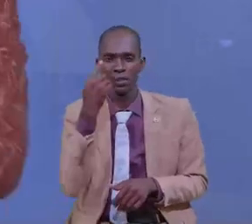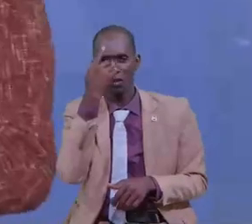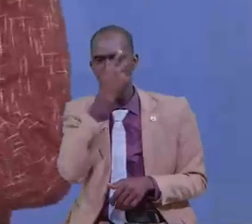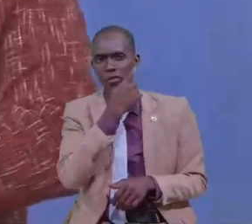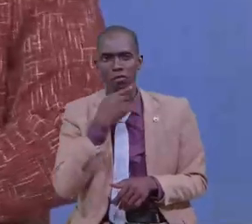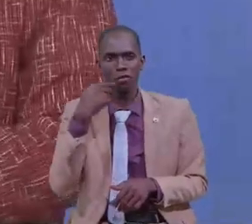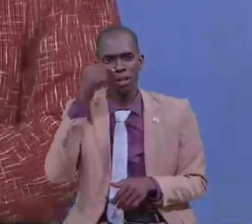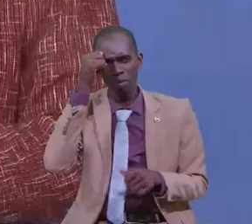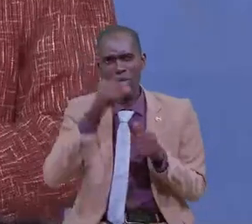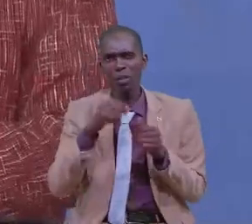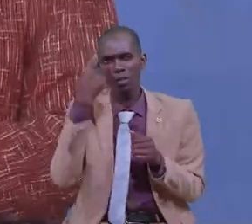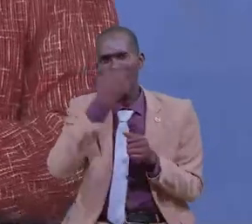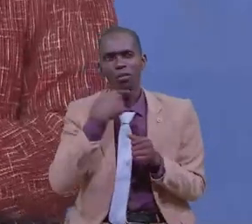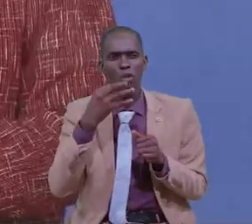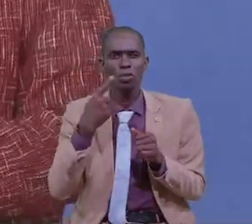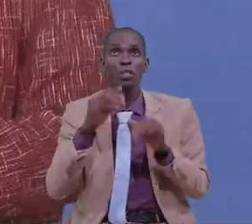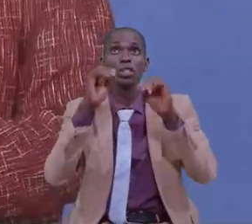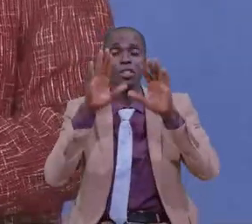Je vois encore le visage de l'enseignant.